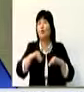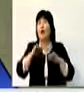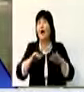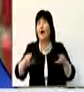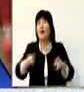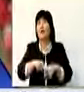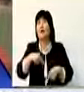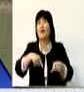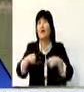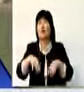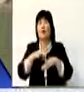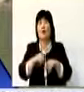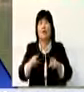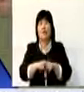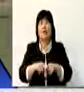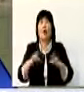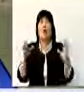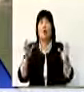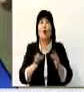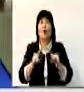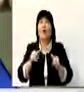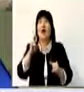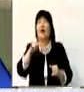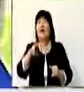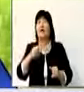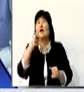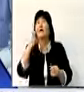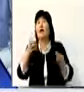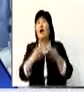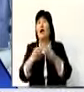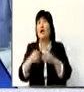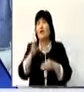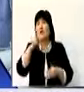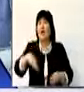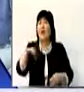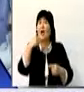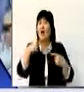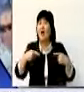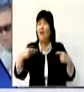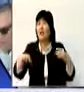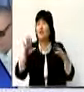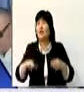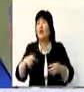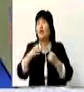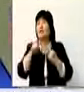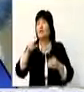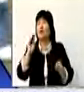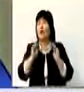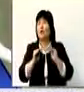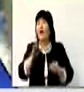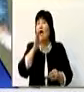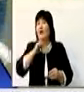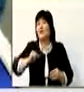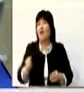футболдан турнир ұйымдастырылды. Аладоп бәсекесіне Қазалы ауданынан екі команда және еліміздің әр өңіріндегі жерлестерінен құралған